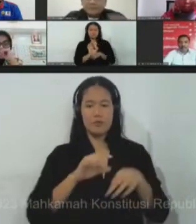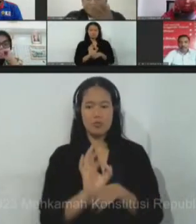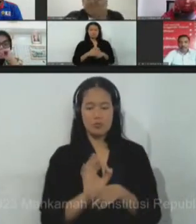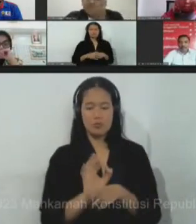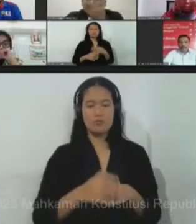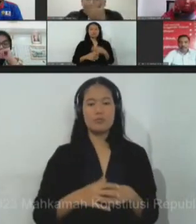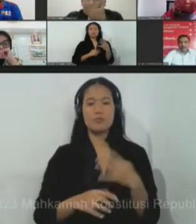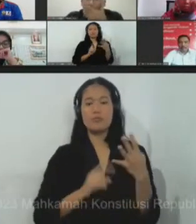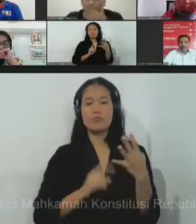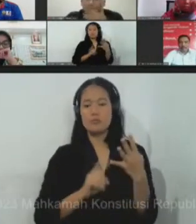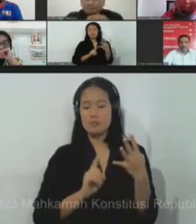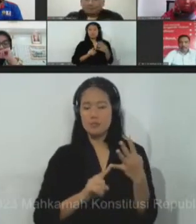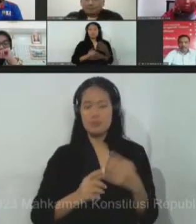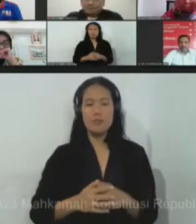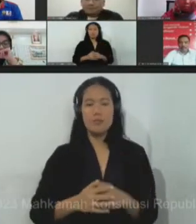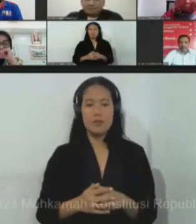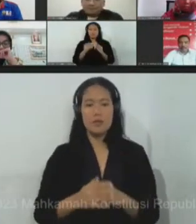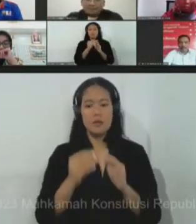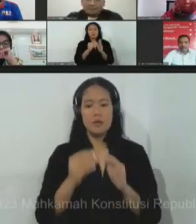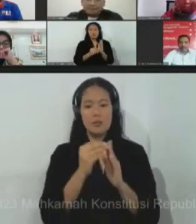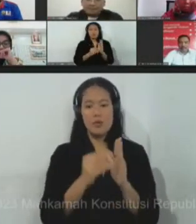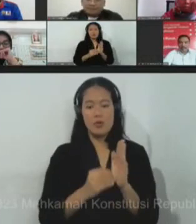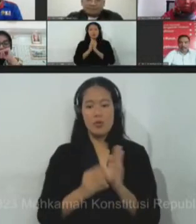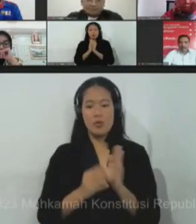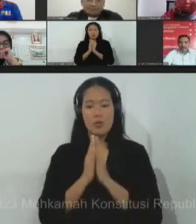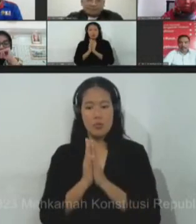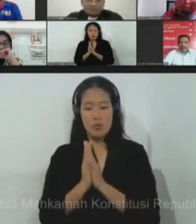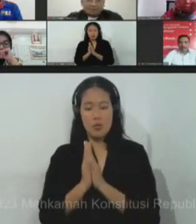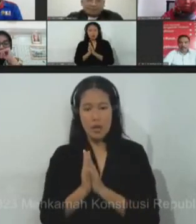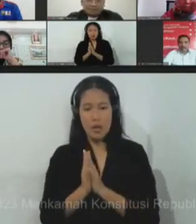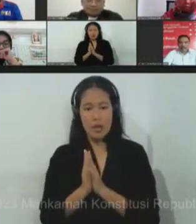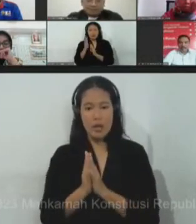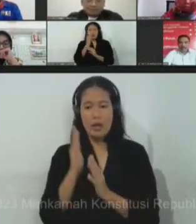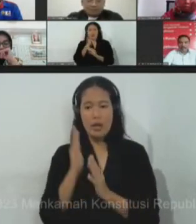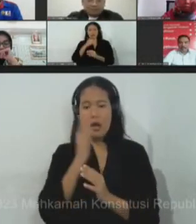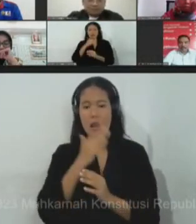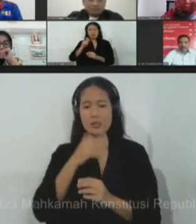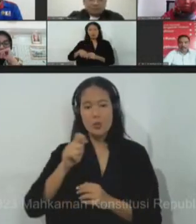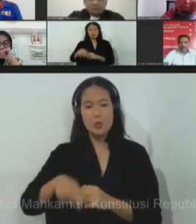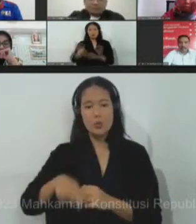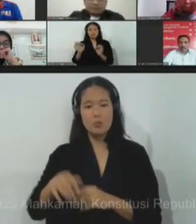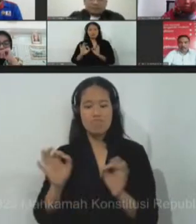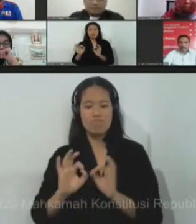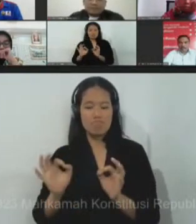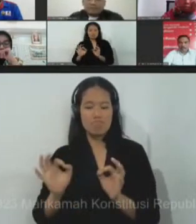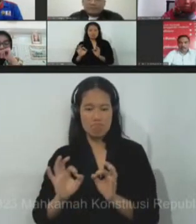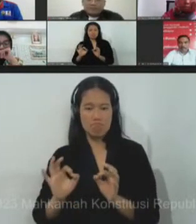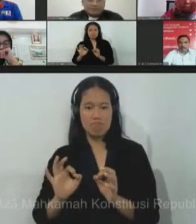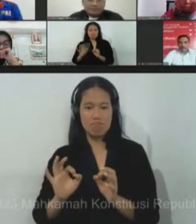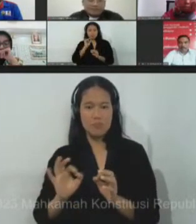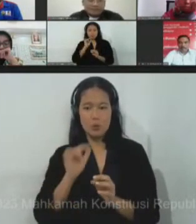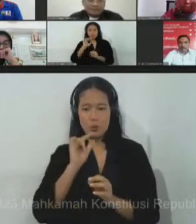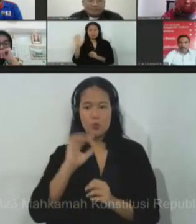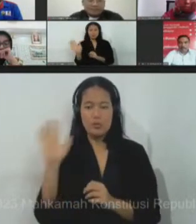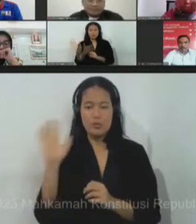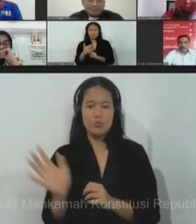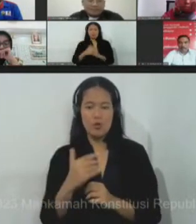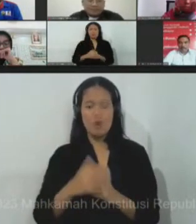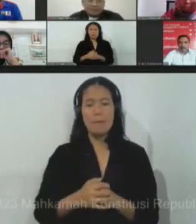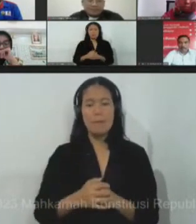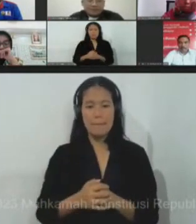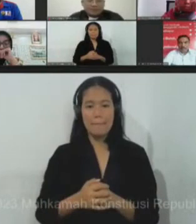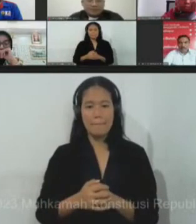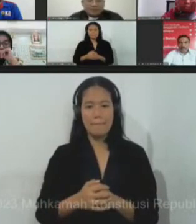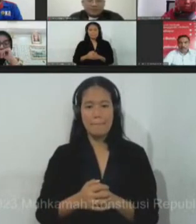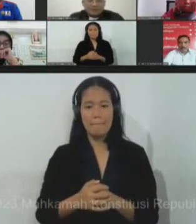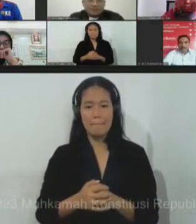para pemohon tidak beralasan menurut hukum untuk seluruhnya berdasarkan berdasarkan